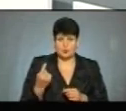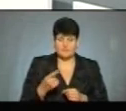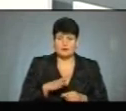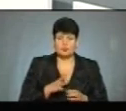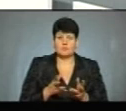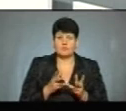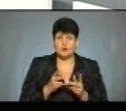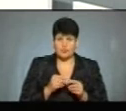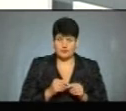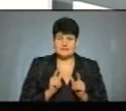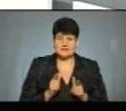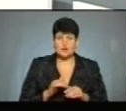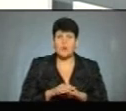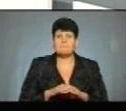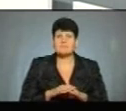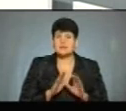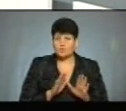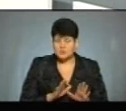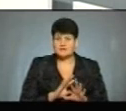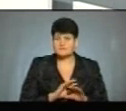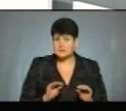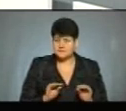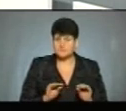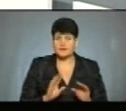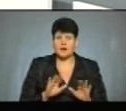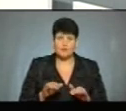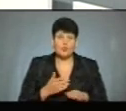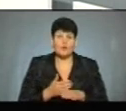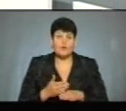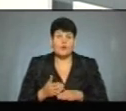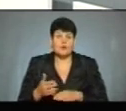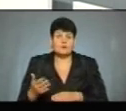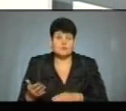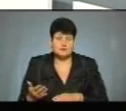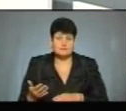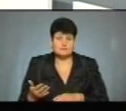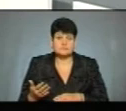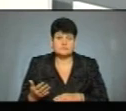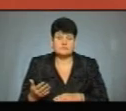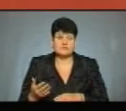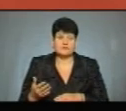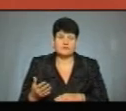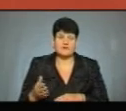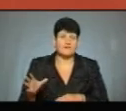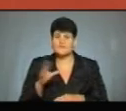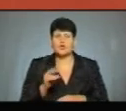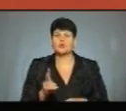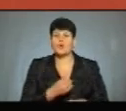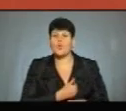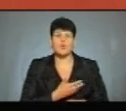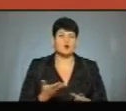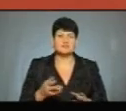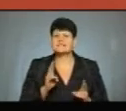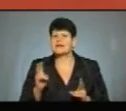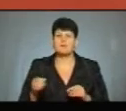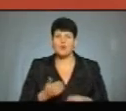переховані виключно згідно методики і все. А потім почався от такий процес. Скажемо, всі, хто хоче. Так, всі, хто хоче, всі, хто з